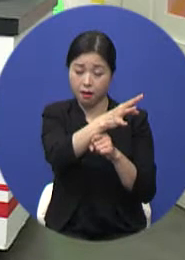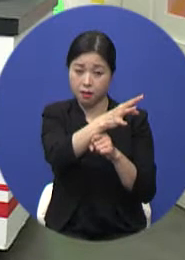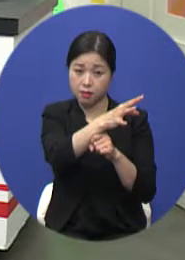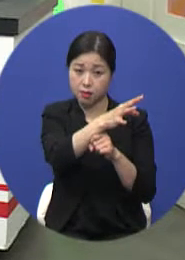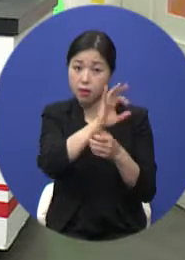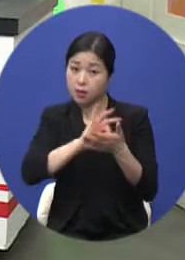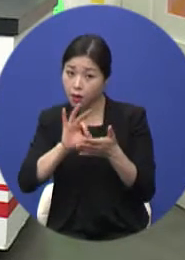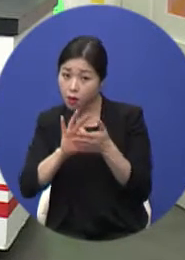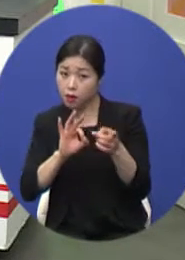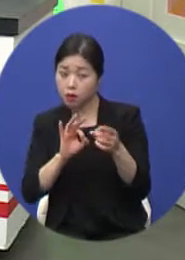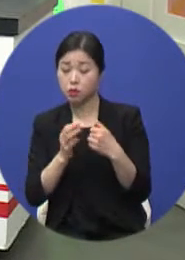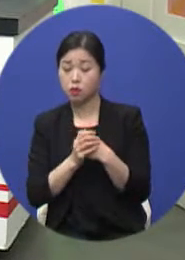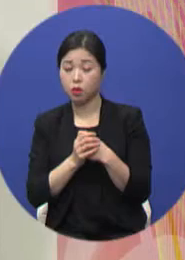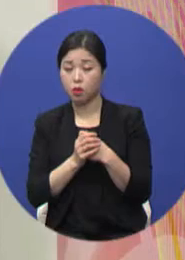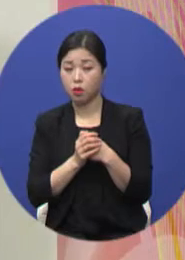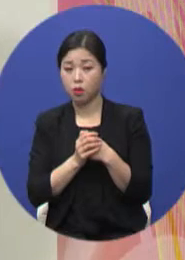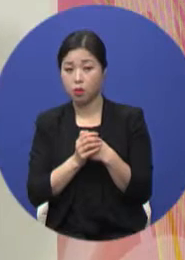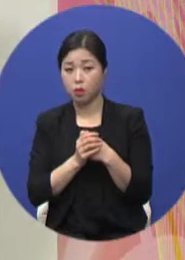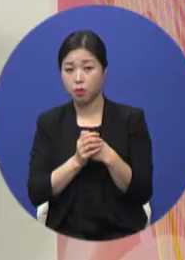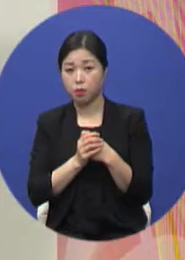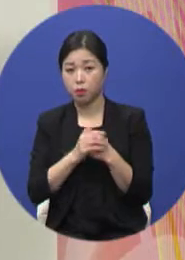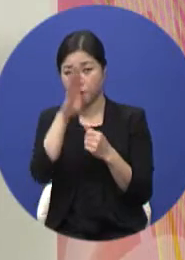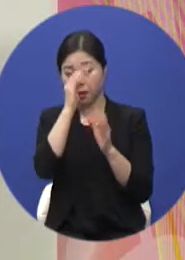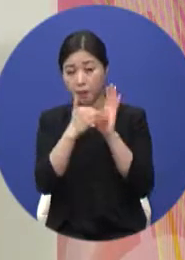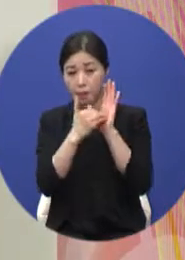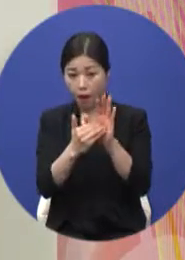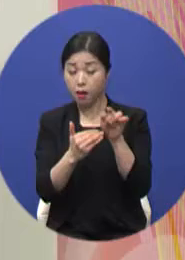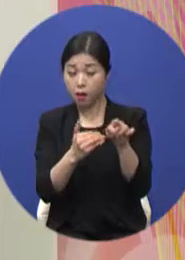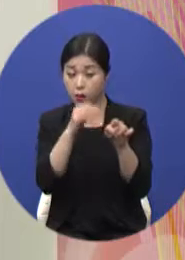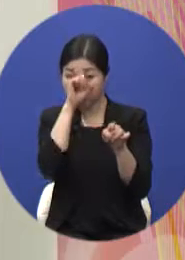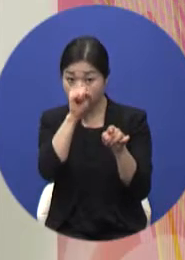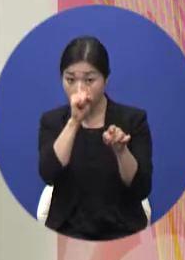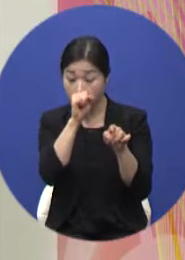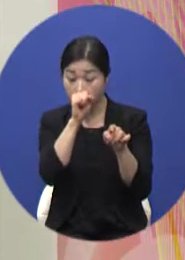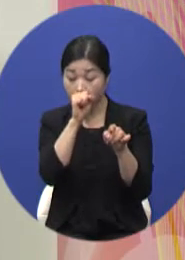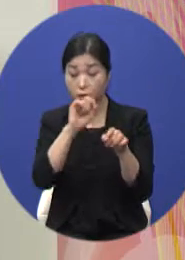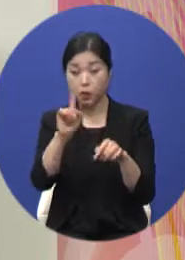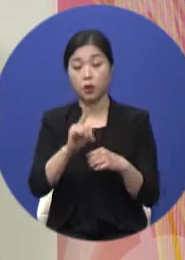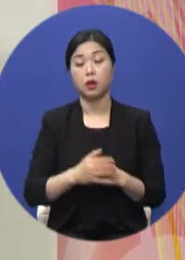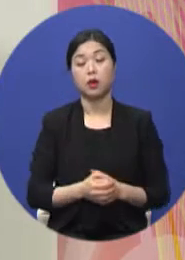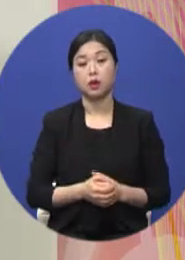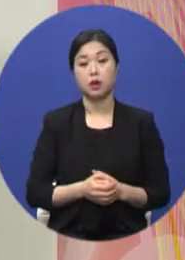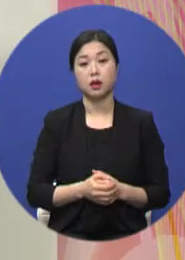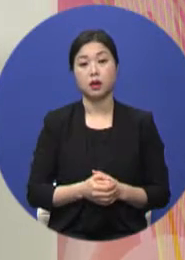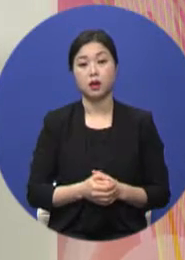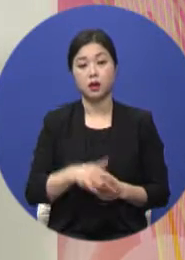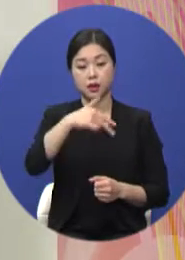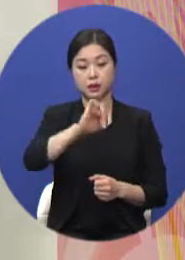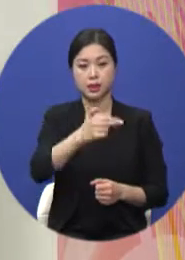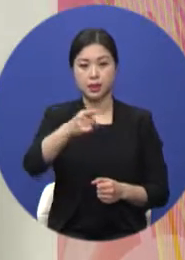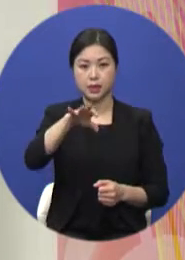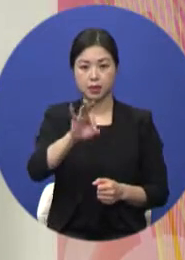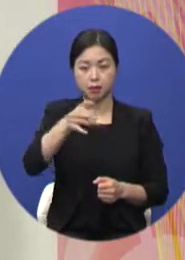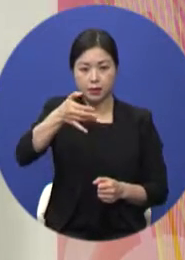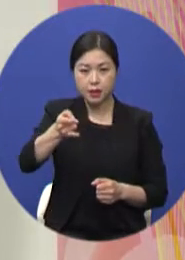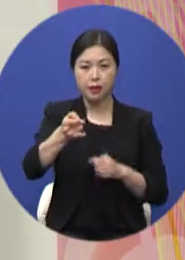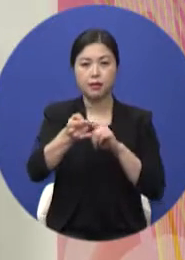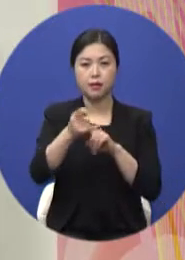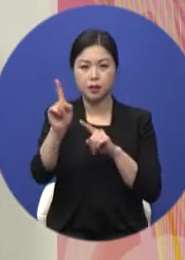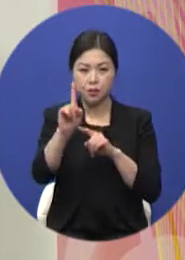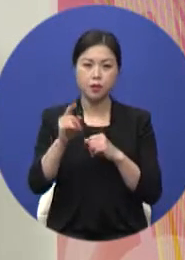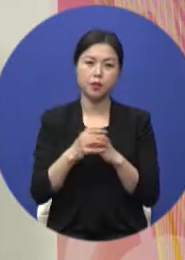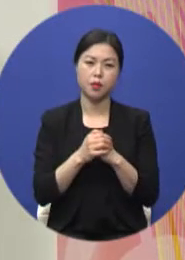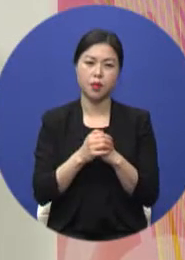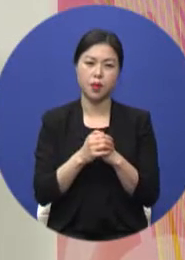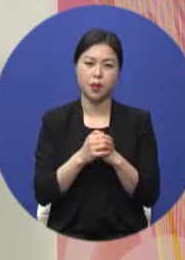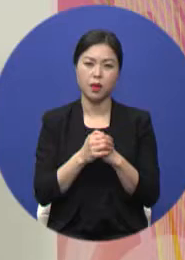될까요? 1차적으로 말씀드리는데 더 추가 보충한다 그러면은 이제 질정제는 일단 광범위한